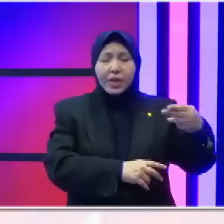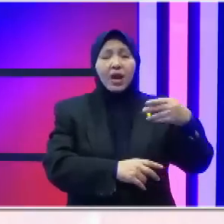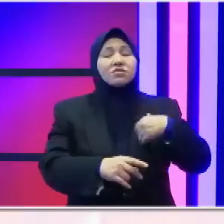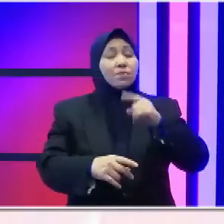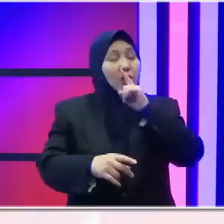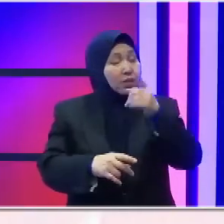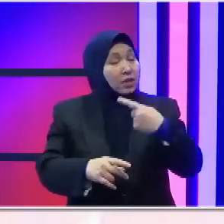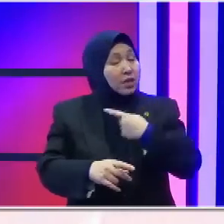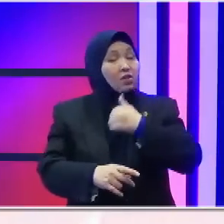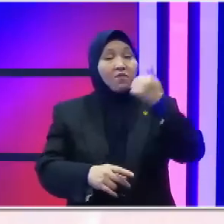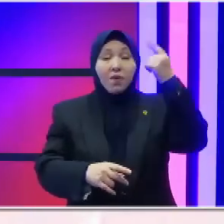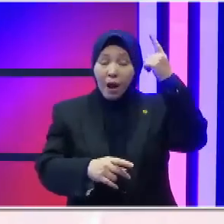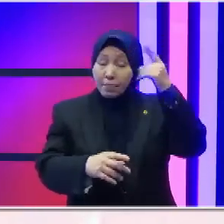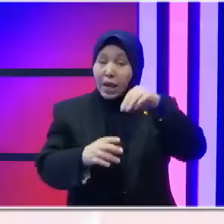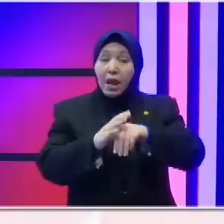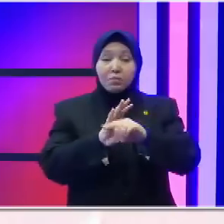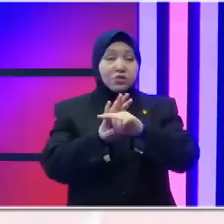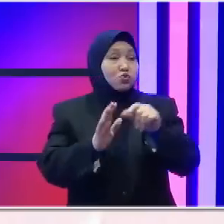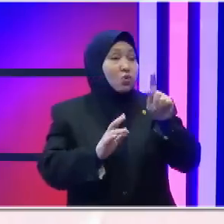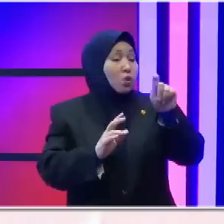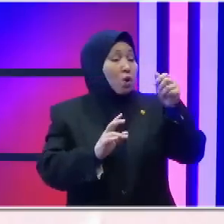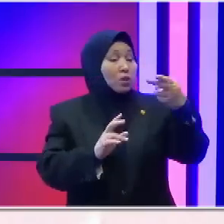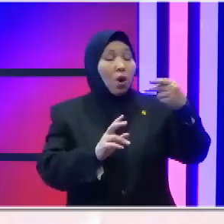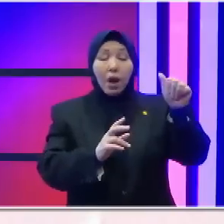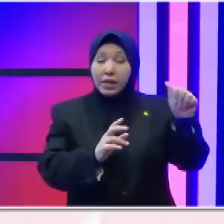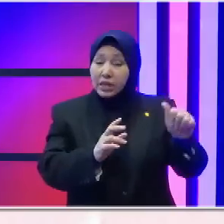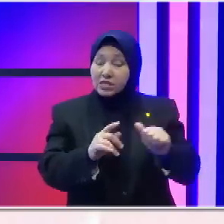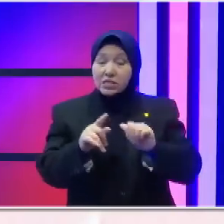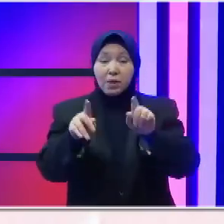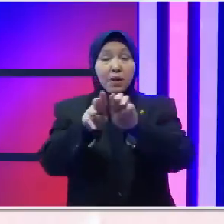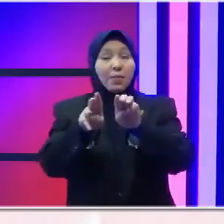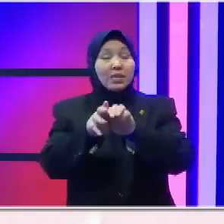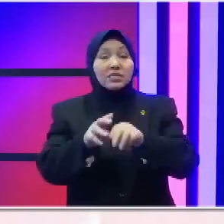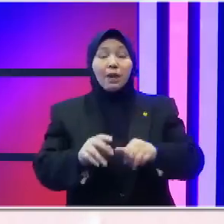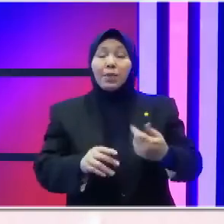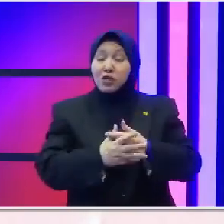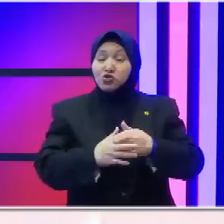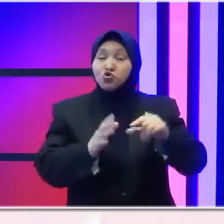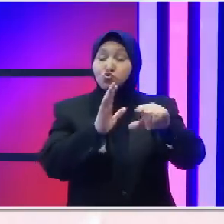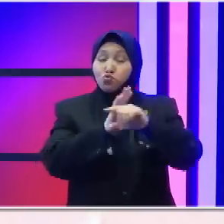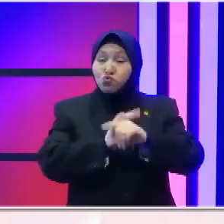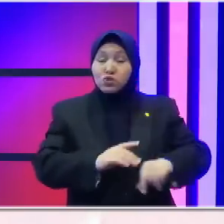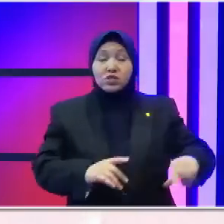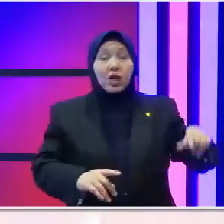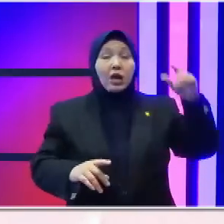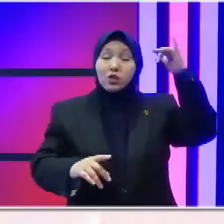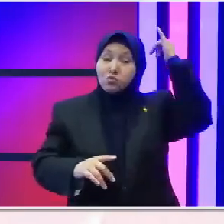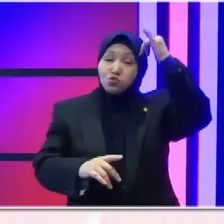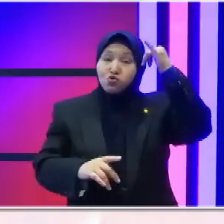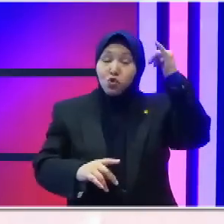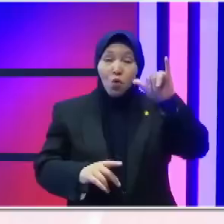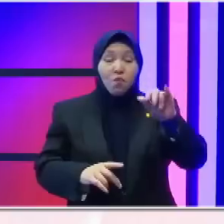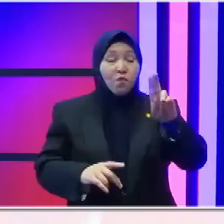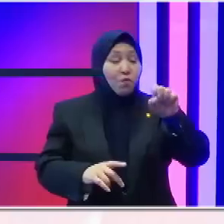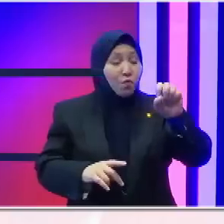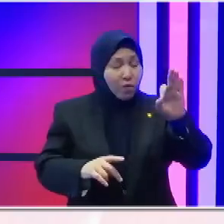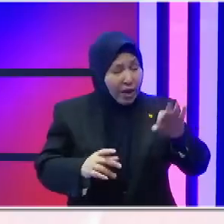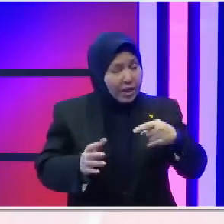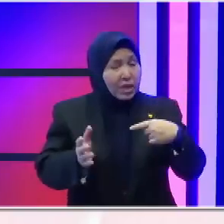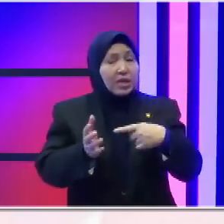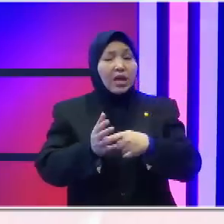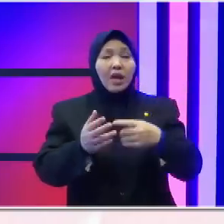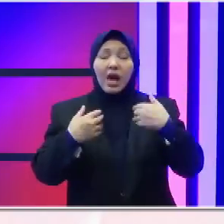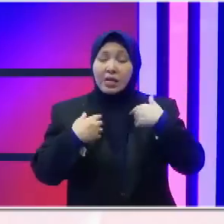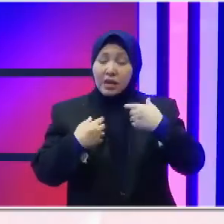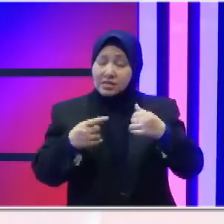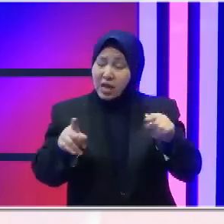sebenarnya dalam surah Taha ini lebih kurang macam surah Yusuf, banyak dialog, banyak cerita, dan ini lebih kurang dinamakan